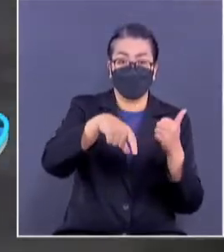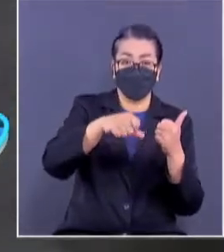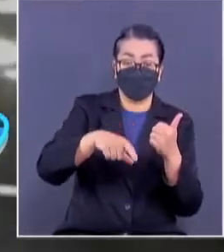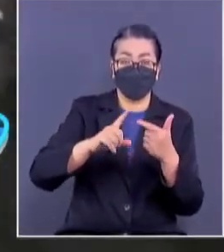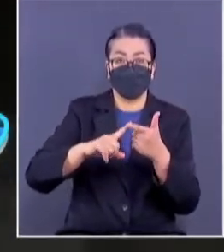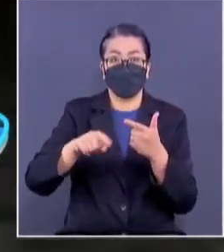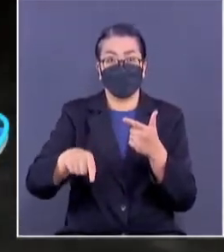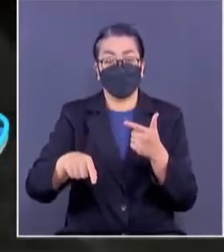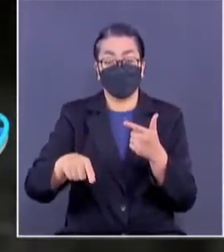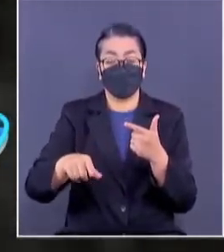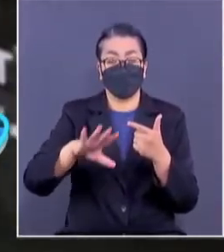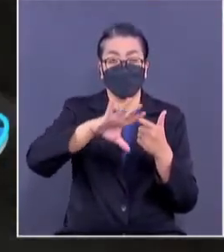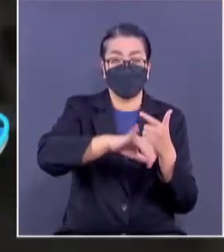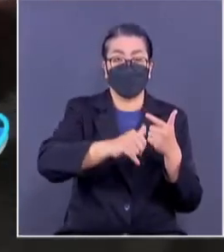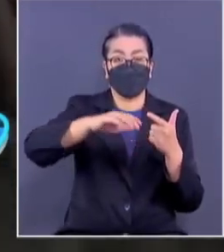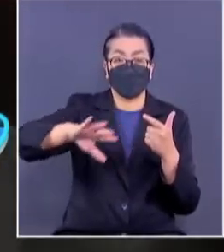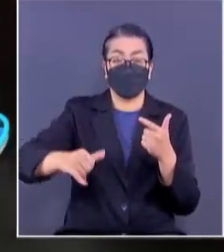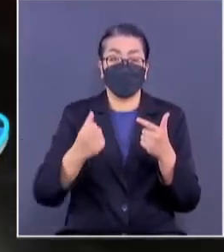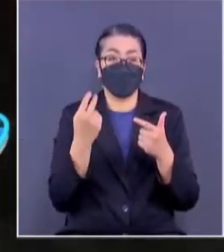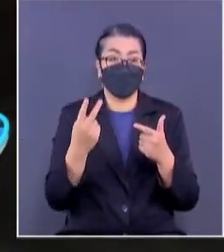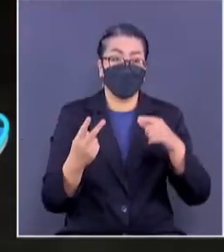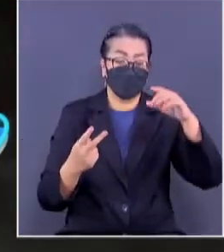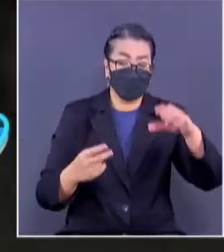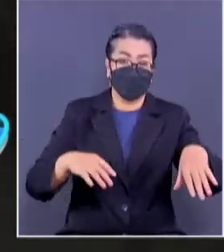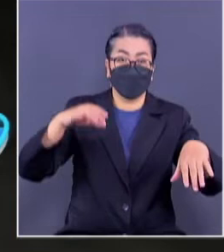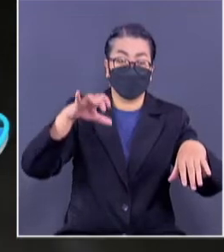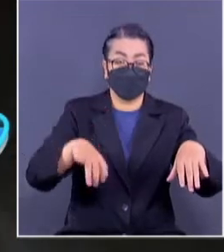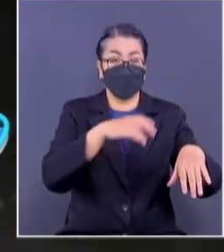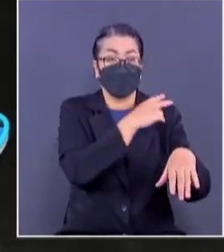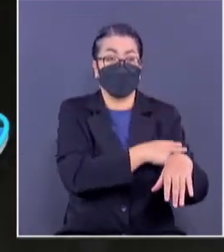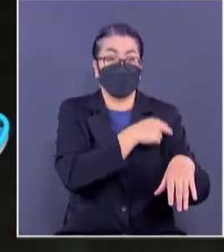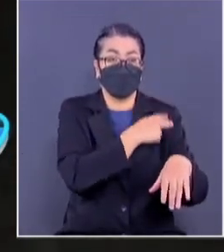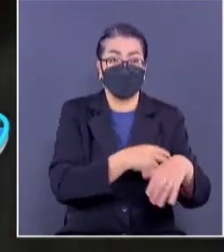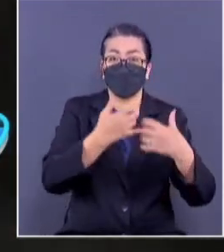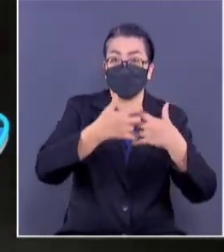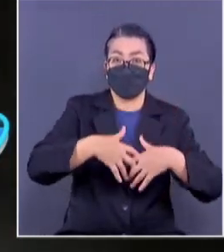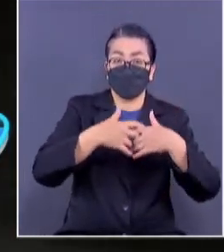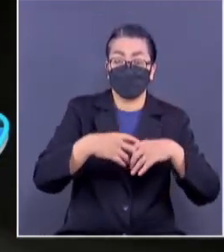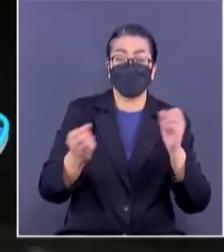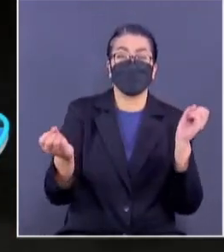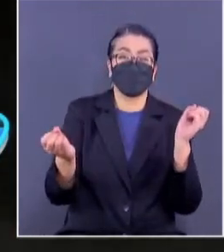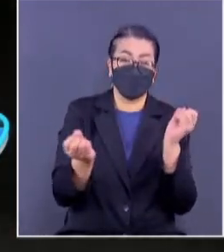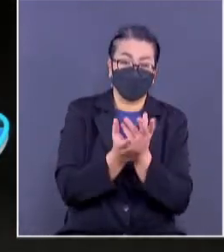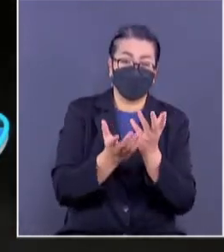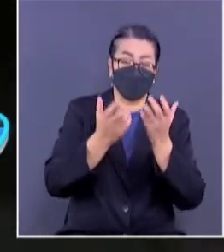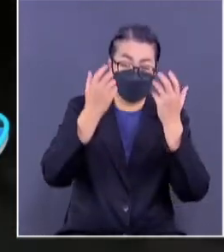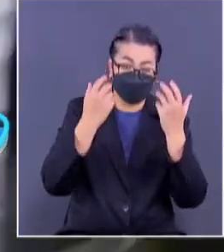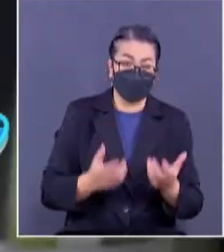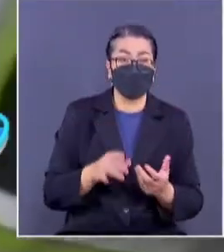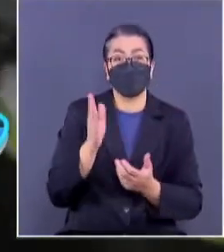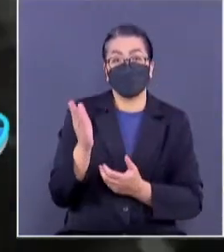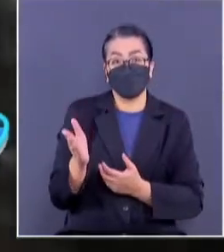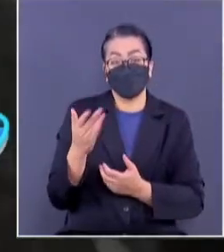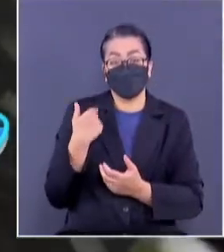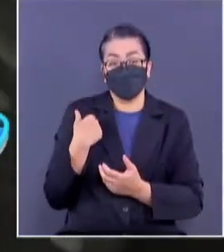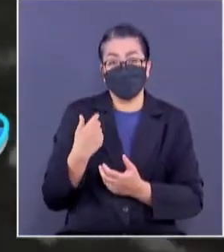ofริก้าถูกโจมตียักษ์หนักมีอาคารที่อยู่อาศัยแล้วก็โรงไฟฟ้าแห่งหนึ่งได้รับความเสียหายอย่างหนักนะคะซึ่งจากเหตุ